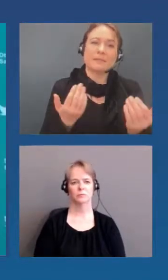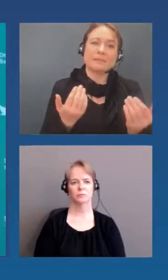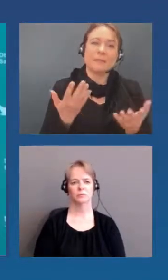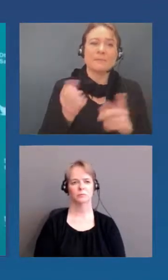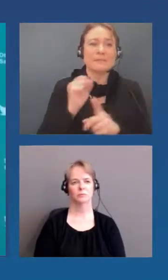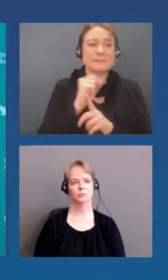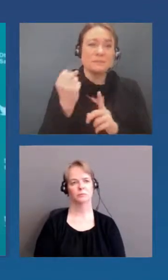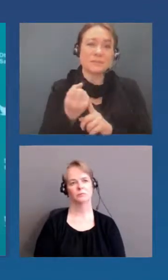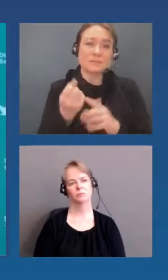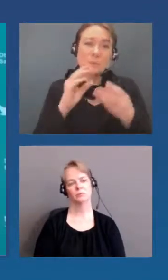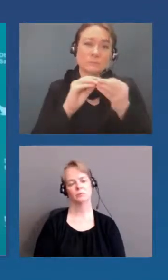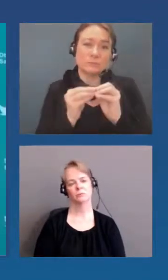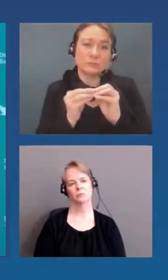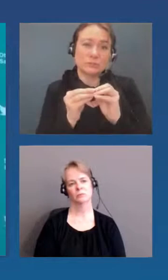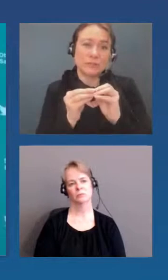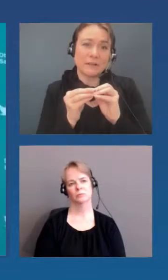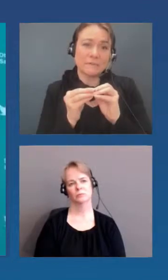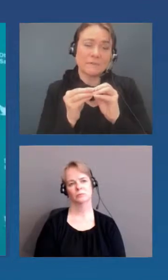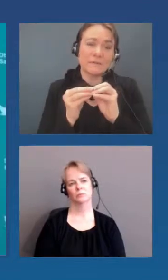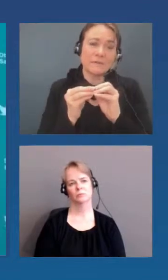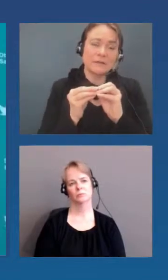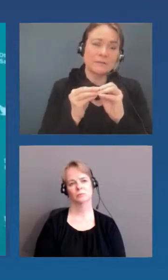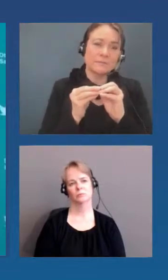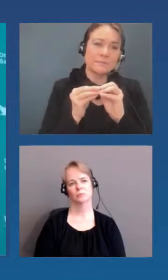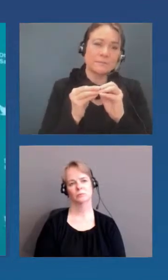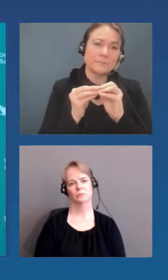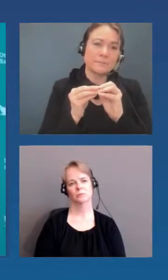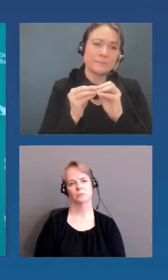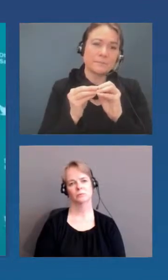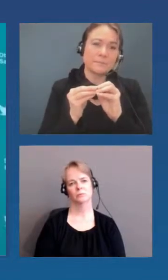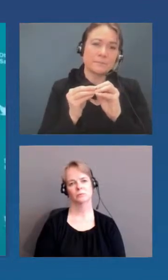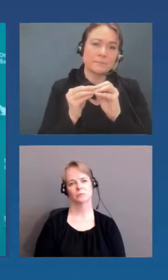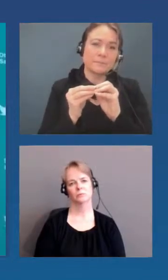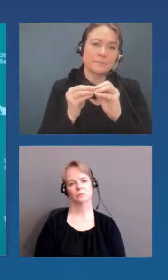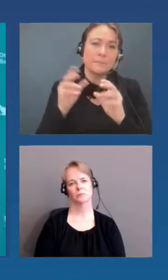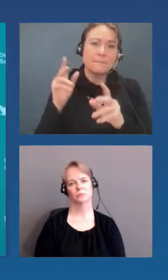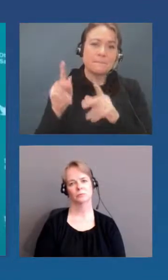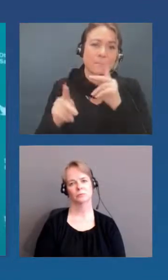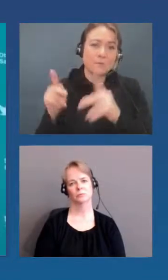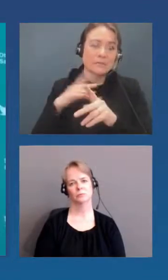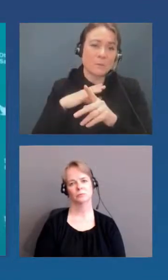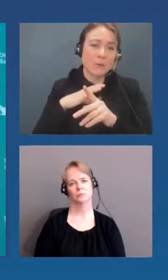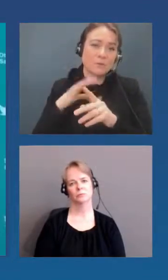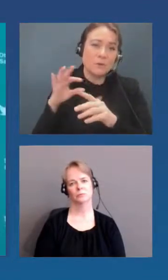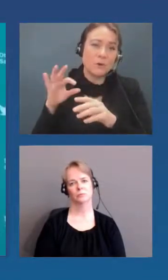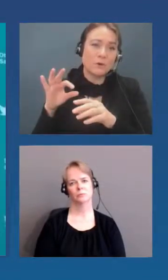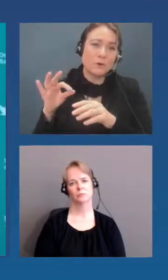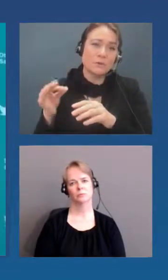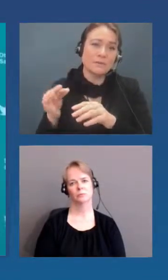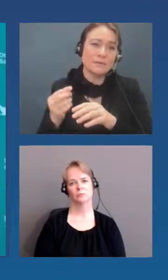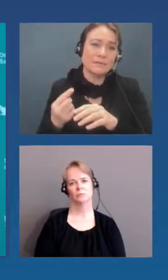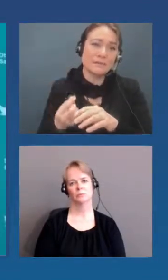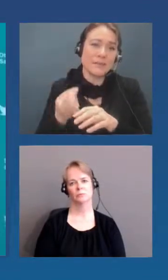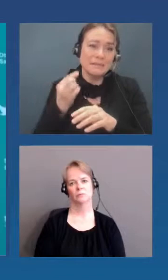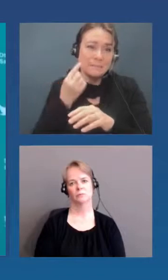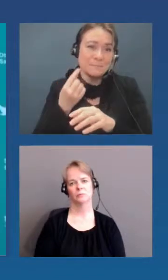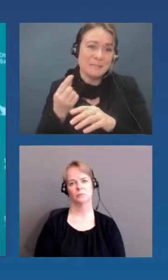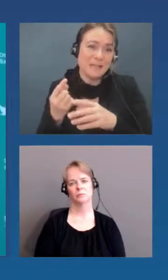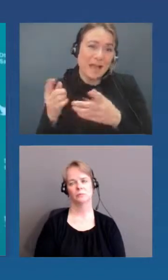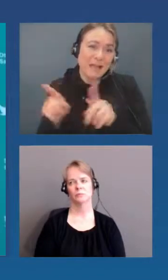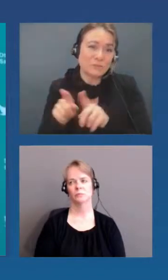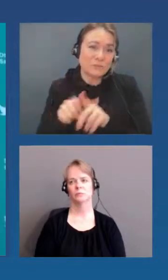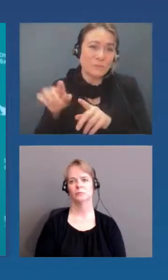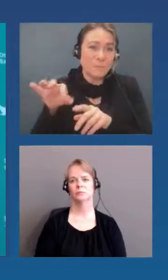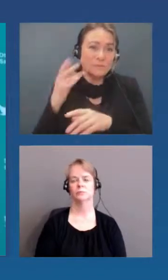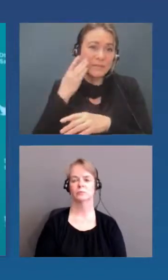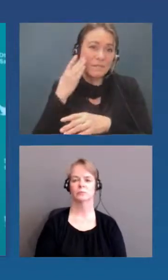dans la population qui a eu un dépistage augmente. Maintenant, c'est un peu stable. On